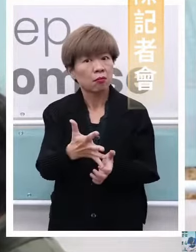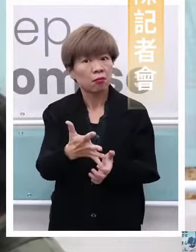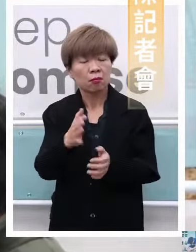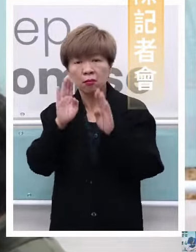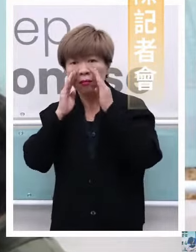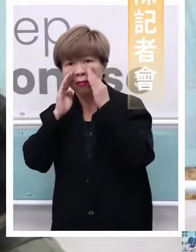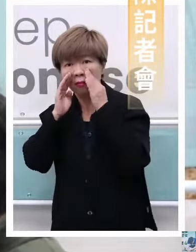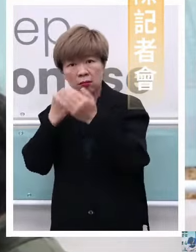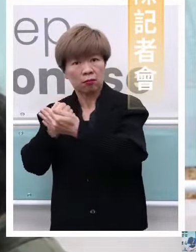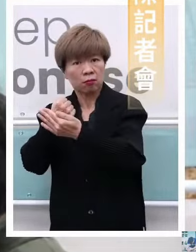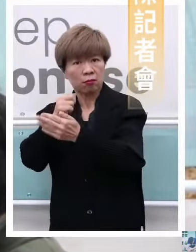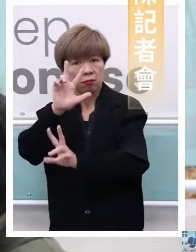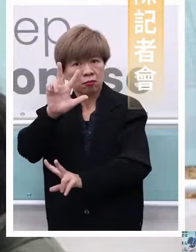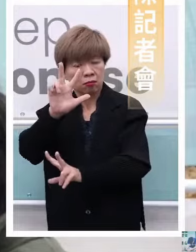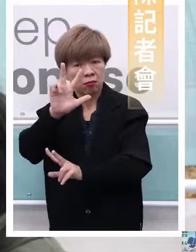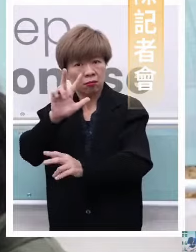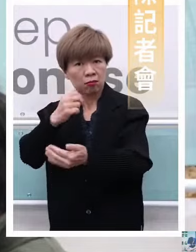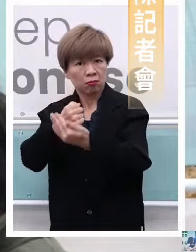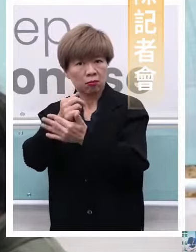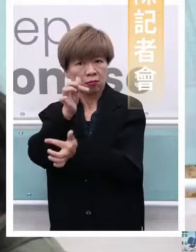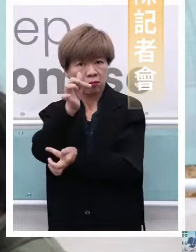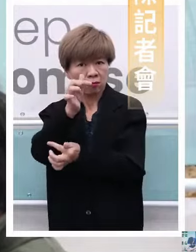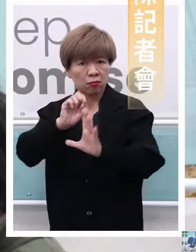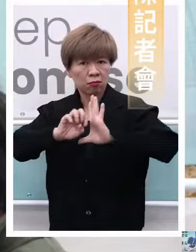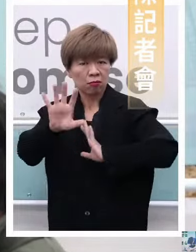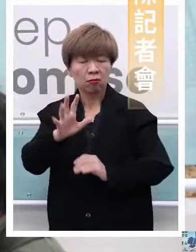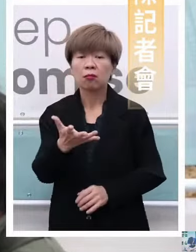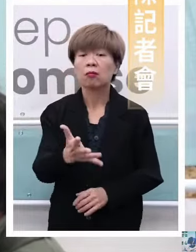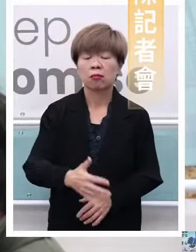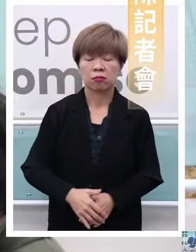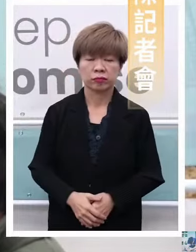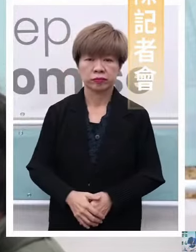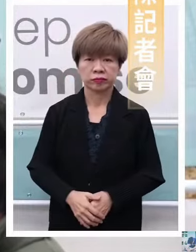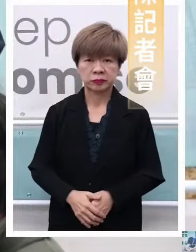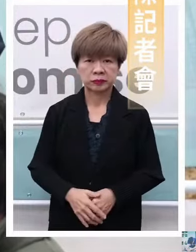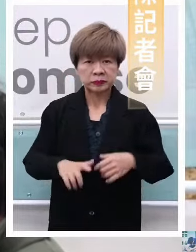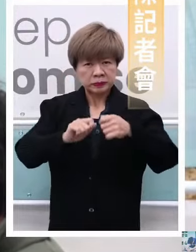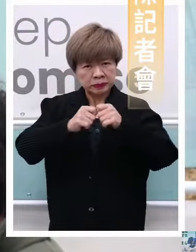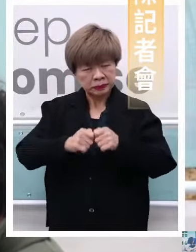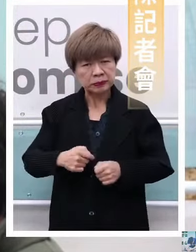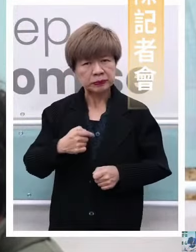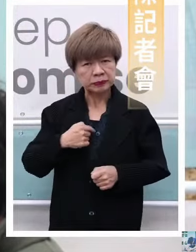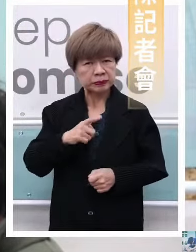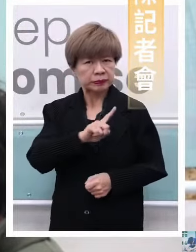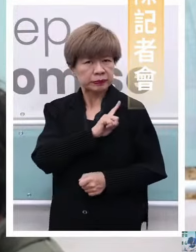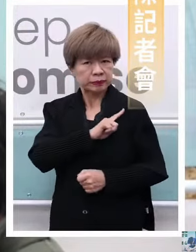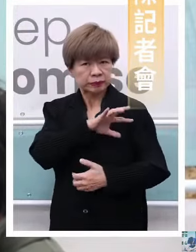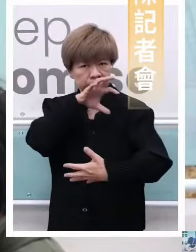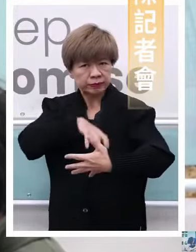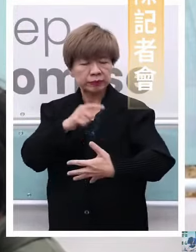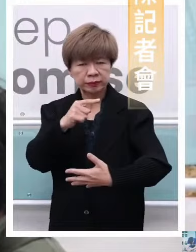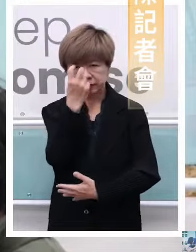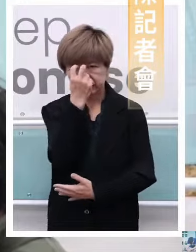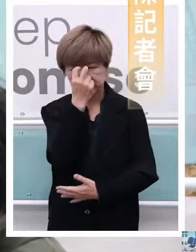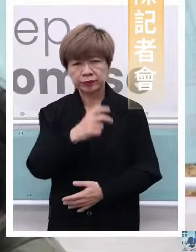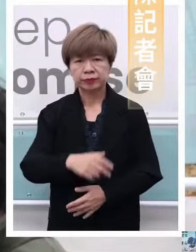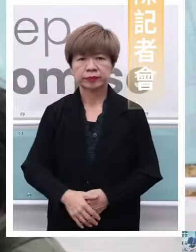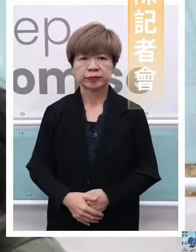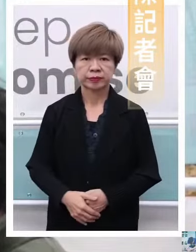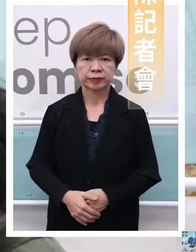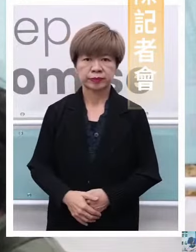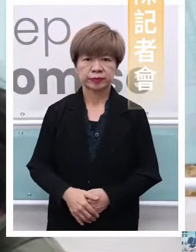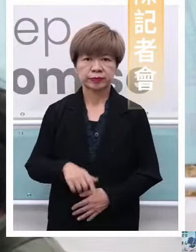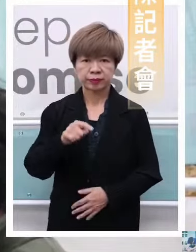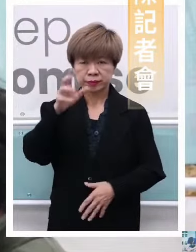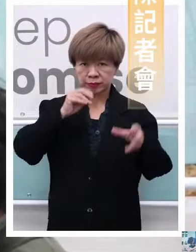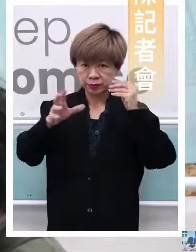不剪掉44秒完整播出呢？那我们深究这个原因，我们也自己做了内部的一个查证，这样子的讯